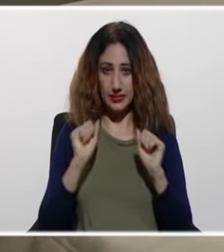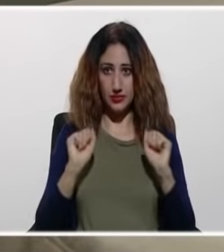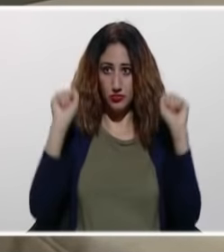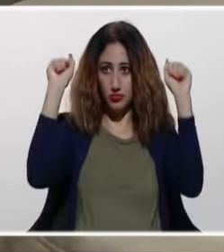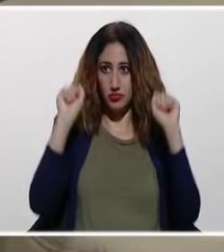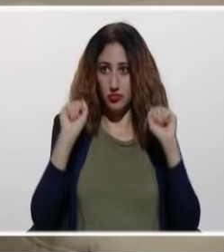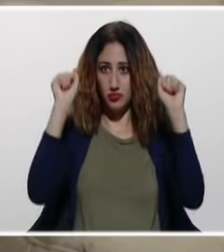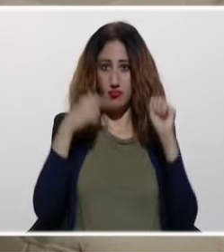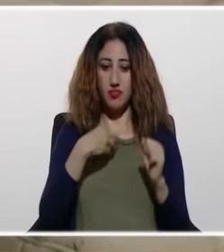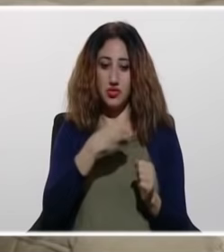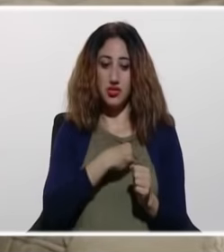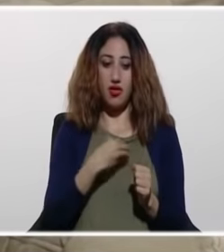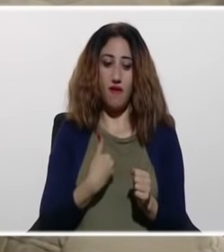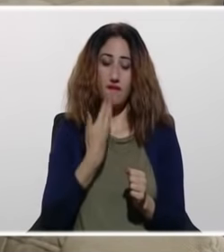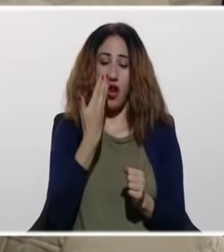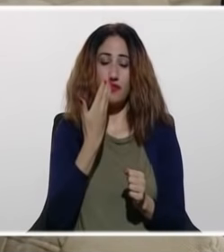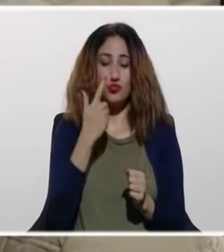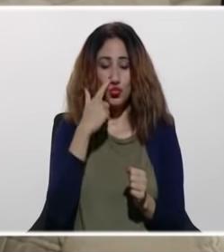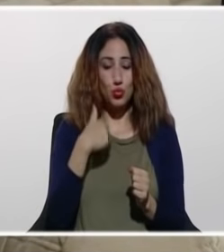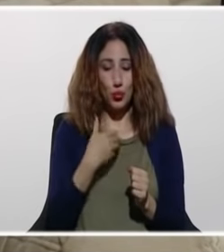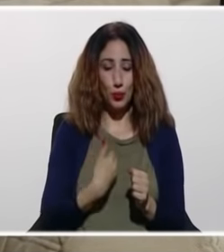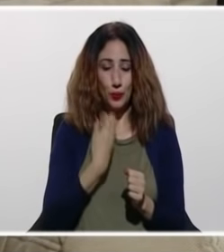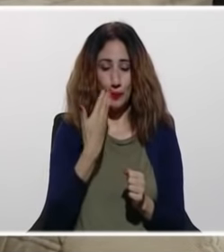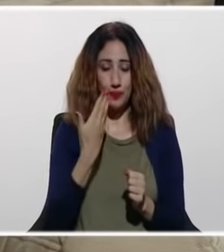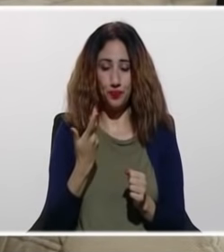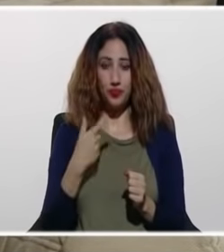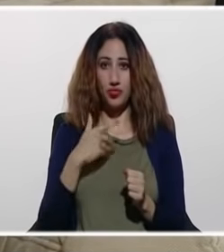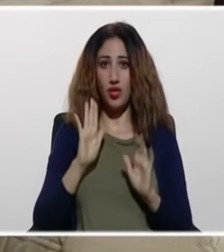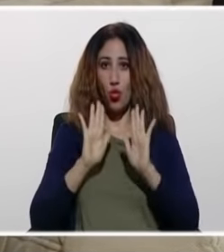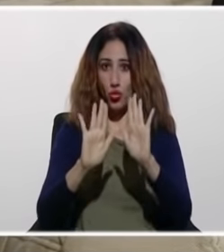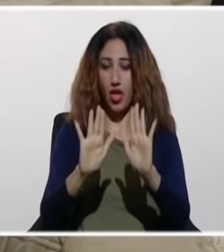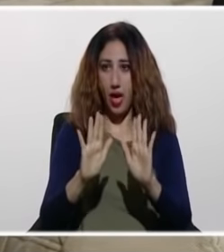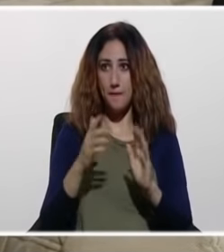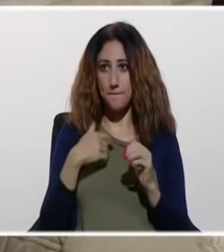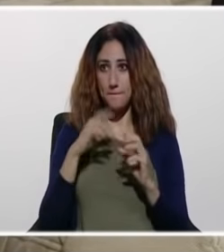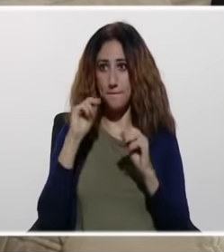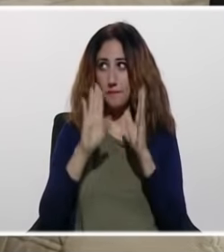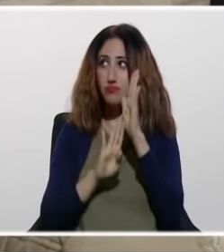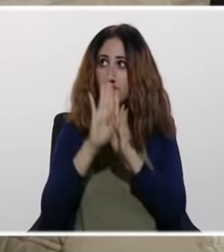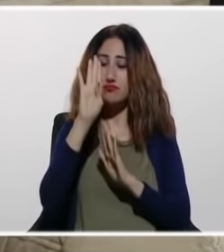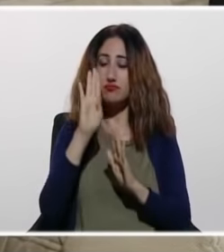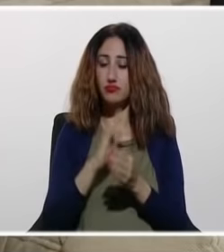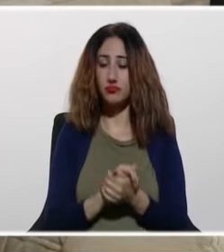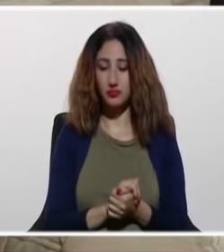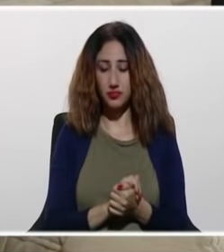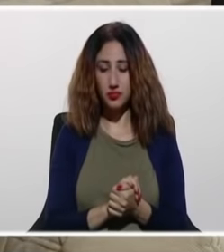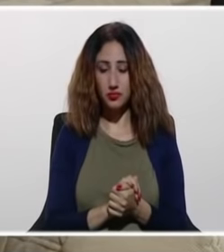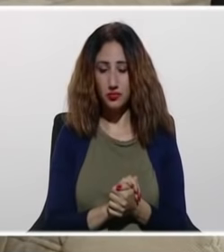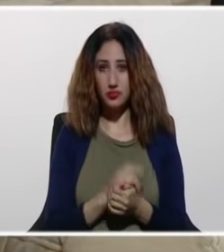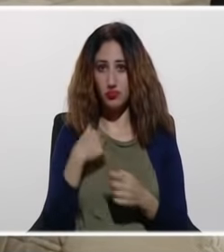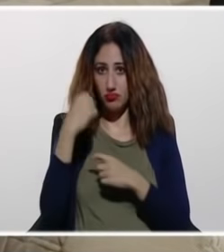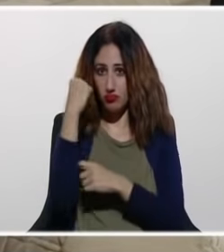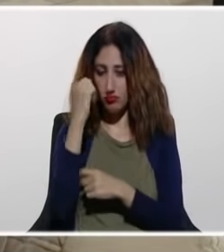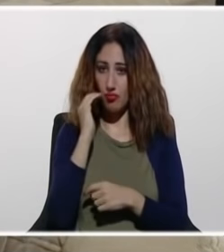يعني، بيديله ثقة في نفسه وبيديله دفعة لقدام، بيحس إن هو عنده في عزيمة وفي